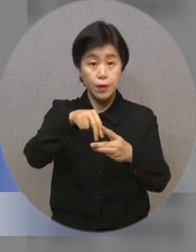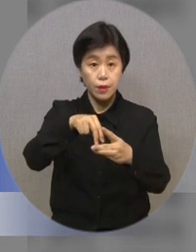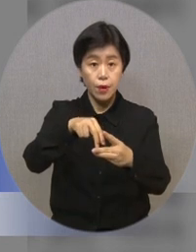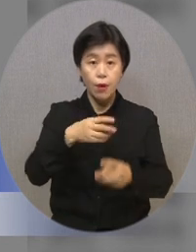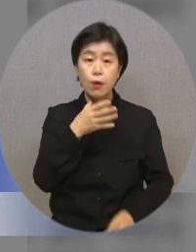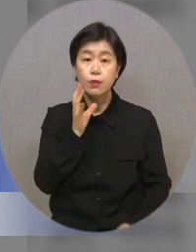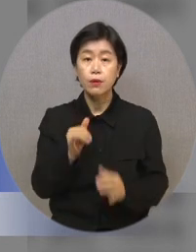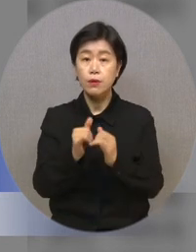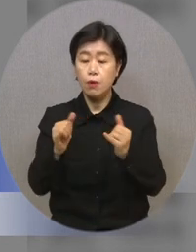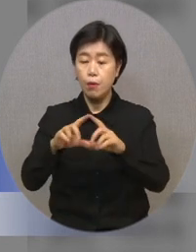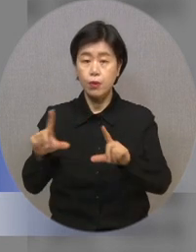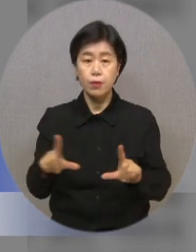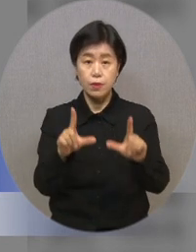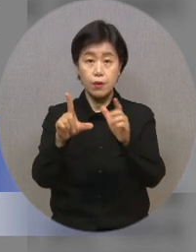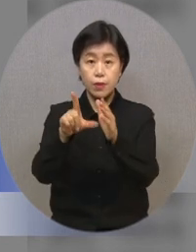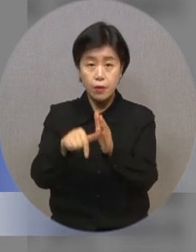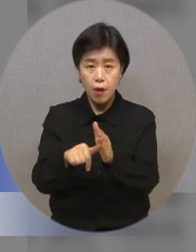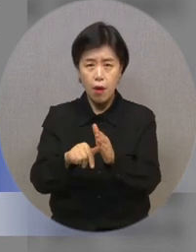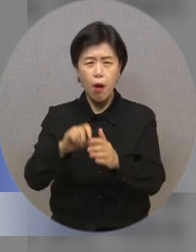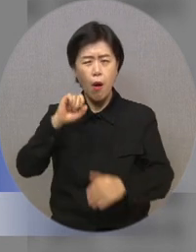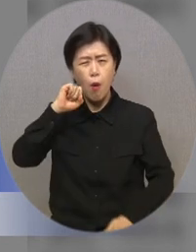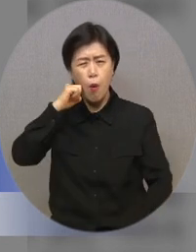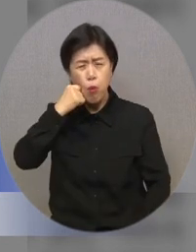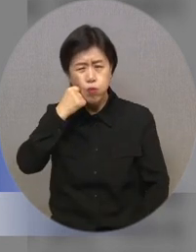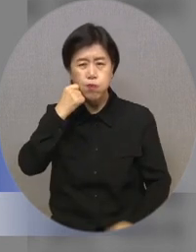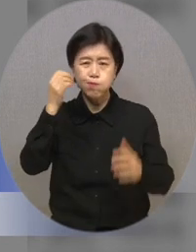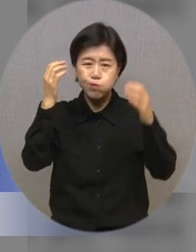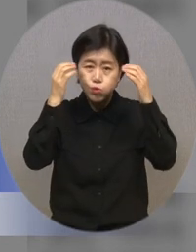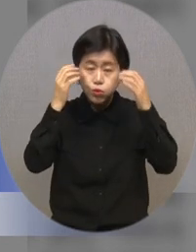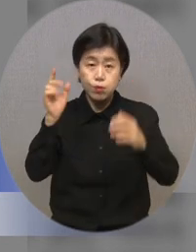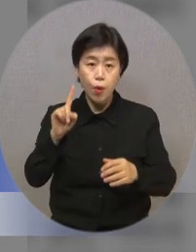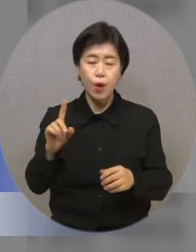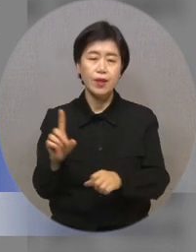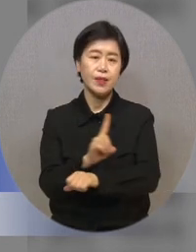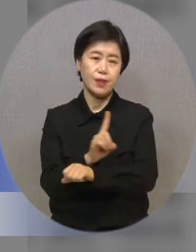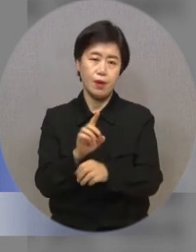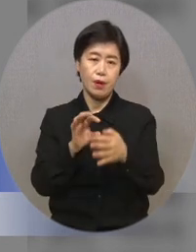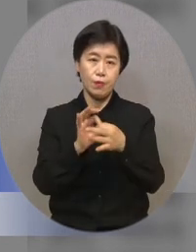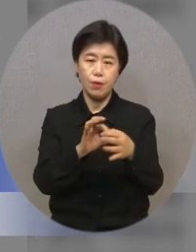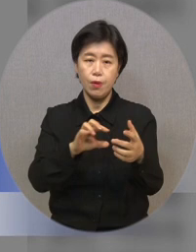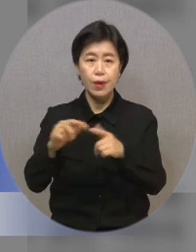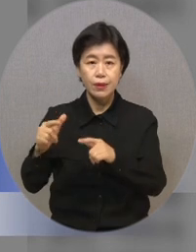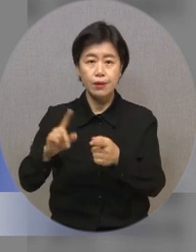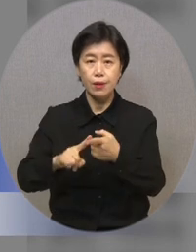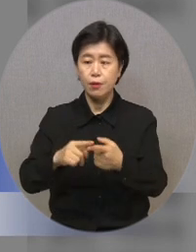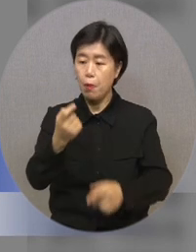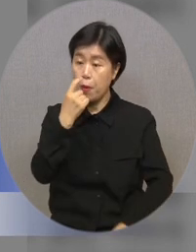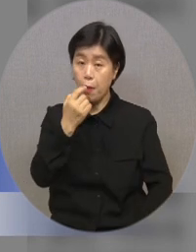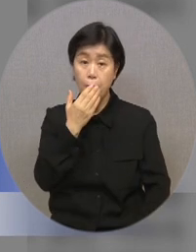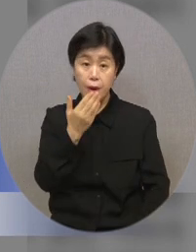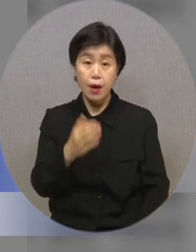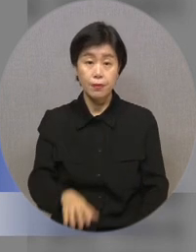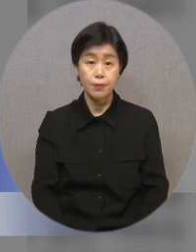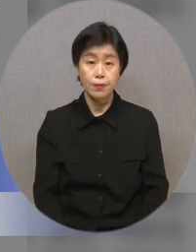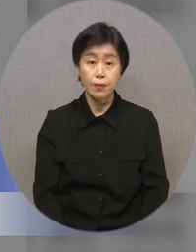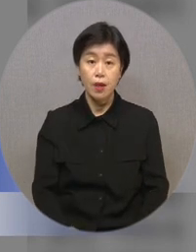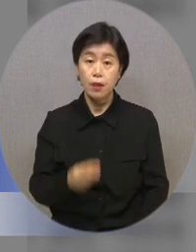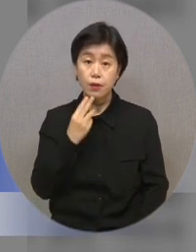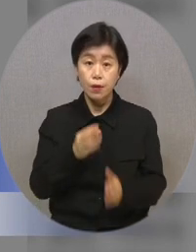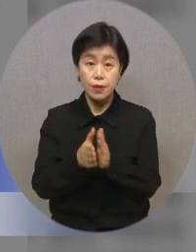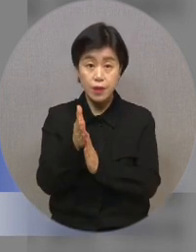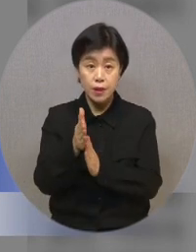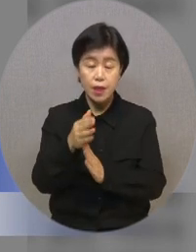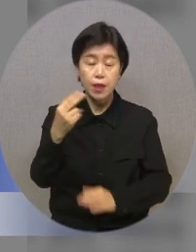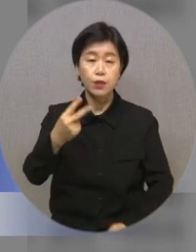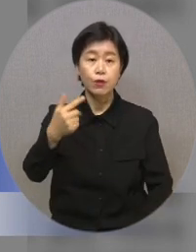노년층의 일상생활 중 어려움을 겪는 디지털 활용 교육 등을 지원하는 공간으로 서울시는 오는 2026년까지